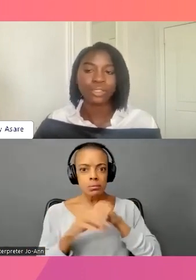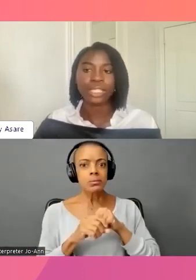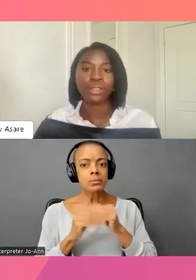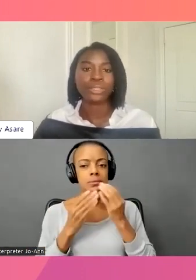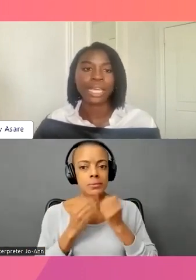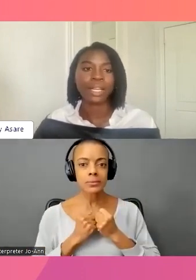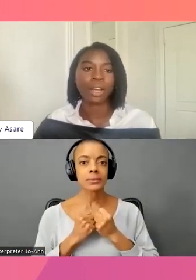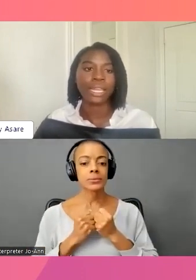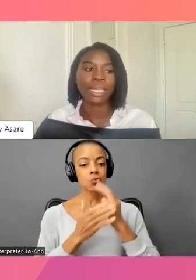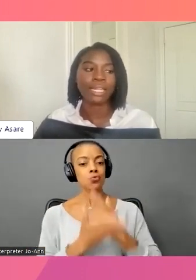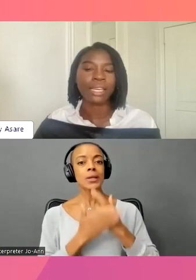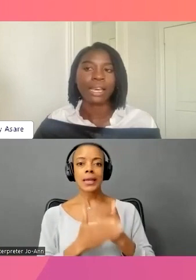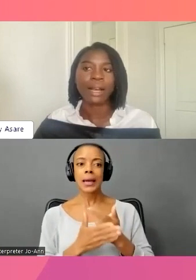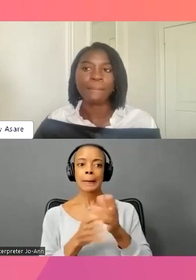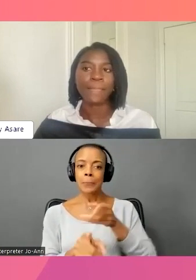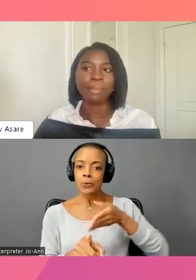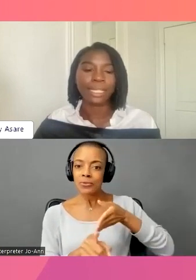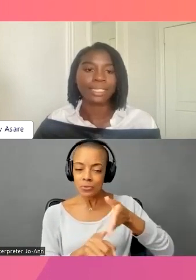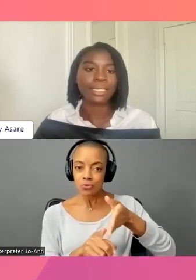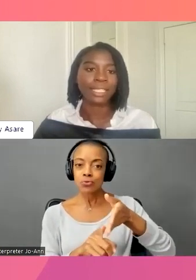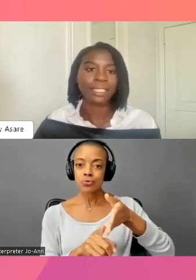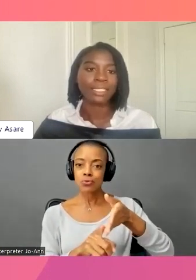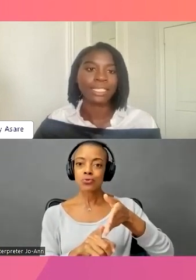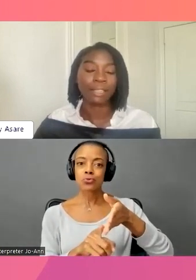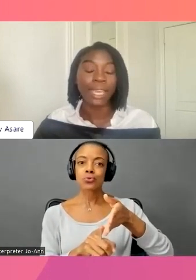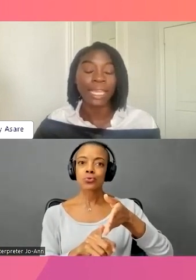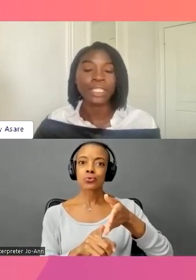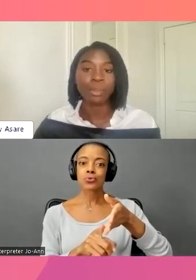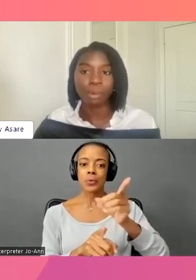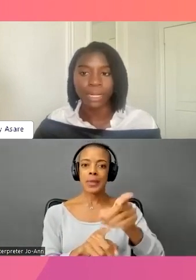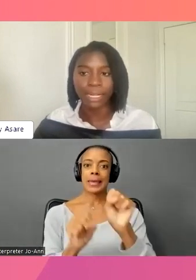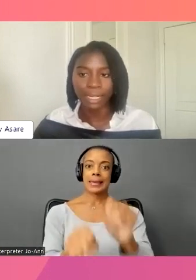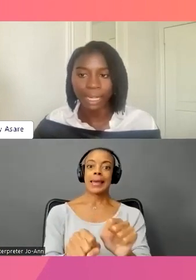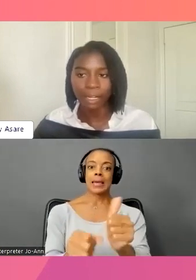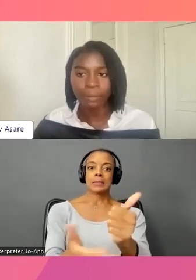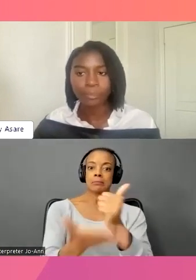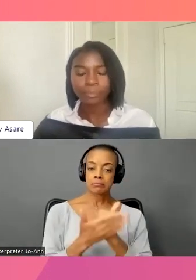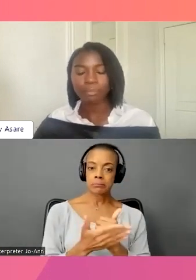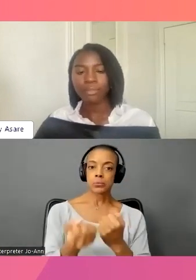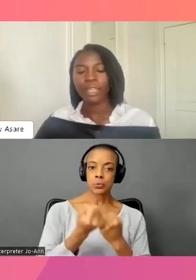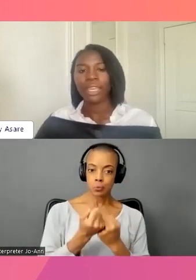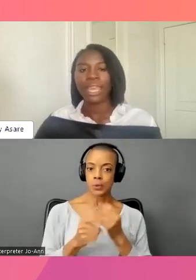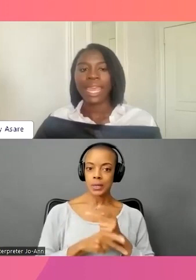L'histoire et les pratiques communautaires doivent être prises en considération par les professionnels